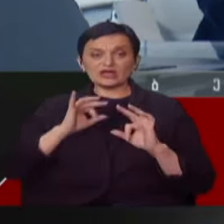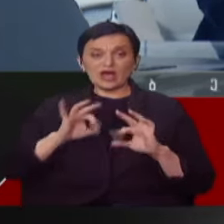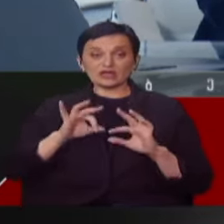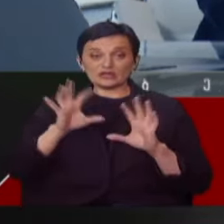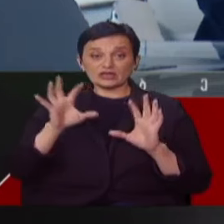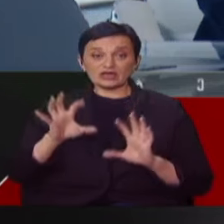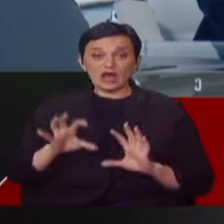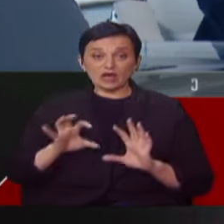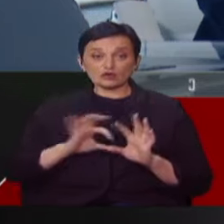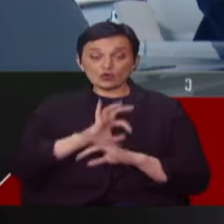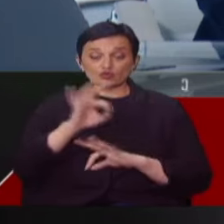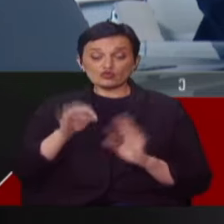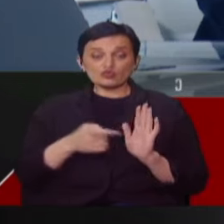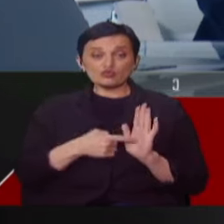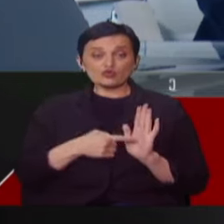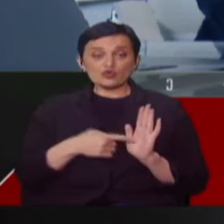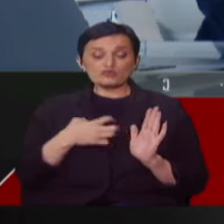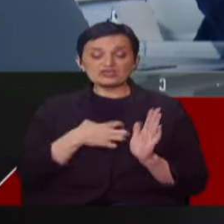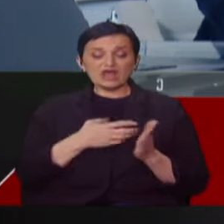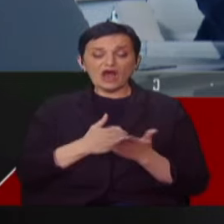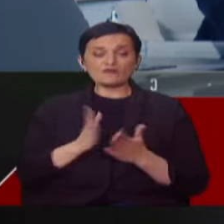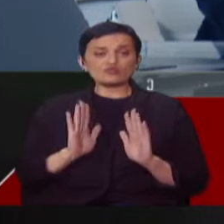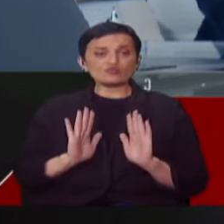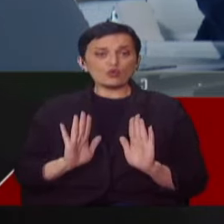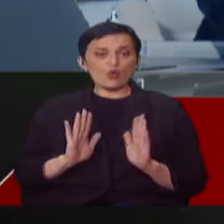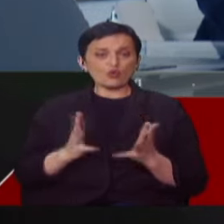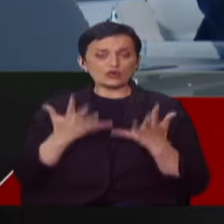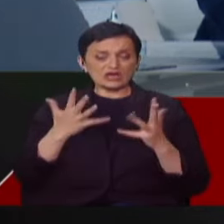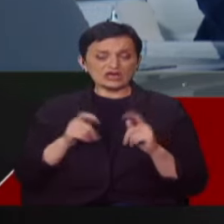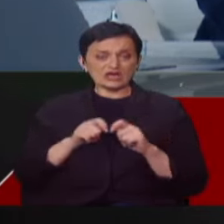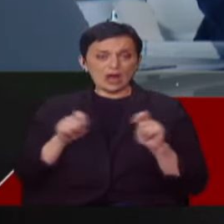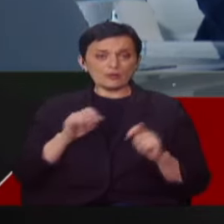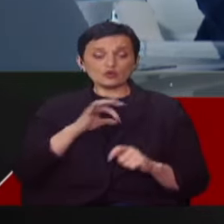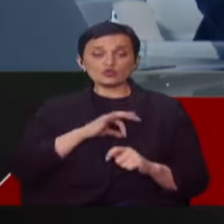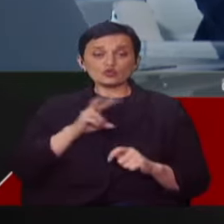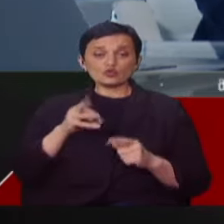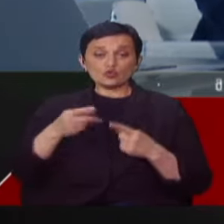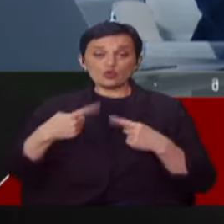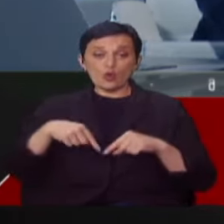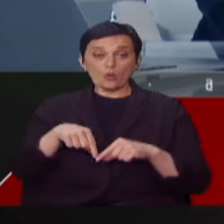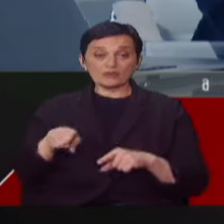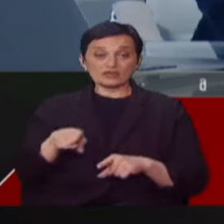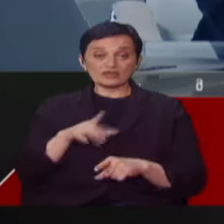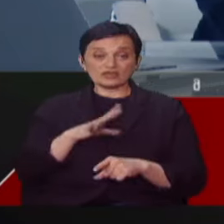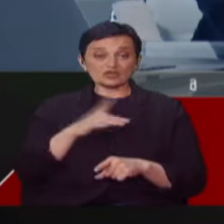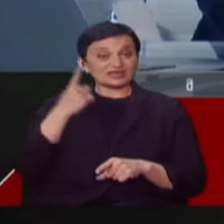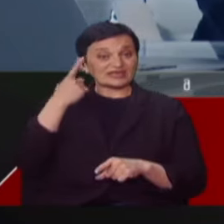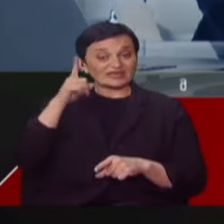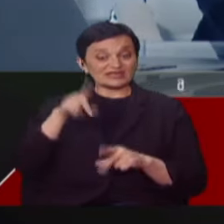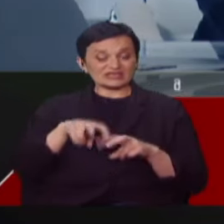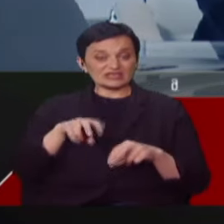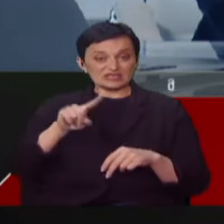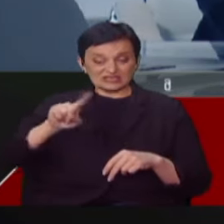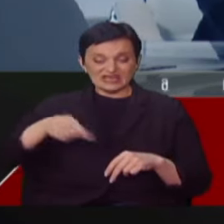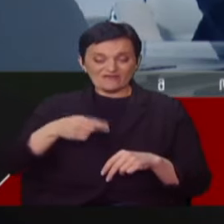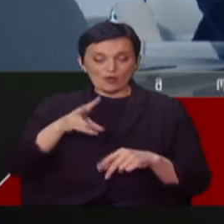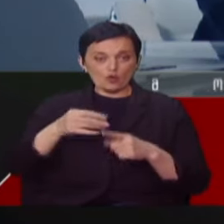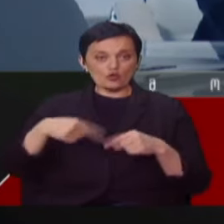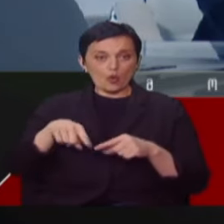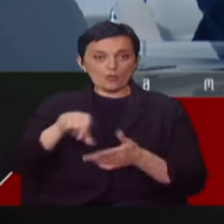ამ კანონის პროექტის მთავარი მიზანი არის მხოლოდ გამჭვირვალობა. იურიდიულ კომიტეტზე, რომელიც იყო ინიციატივის განხილვის სავალდებულო კომიტეტი,